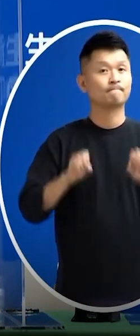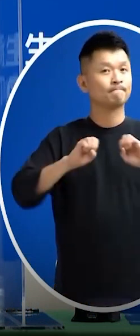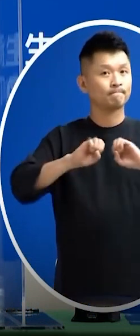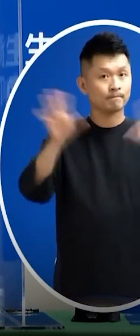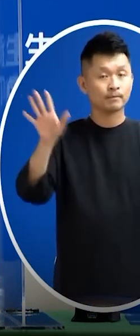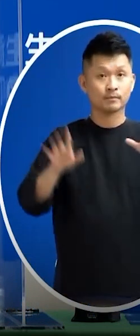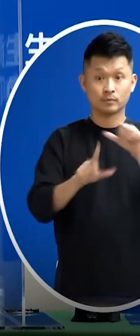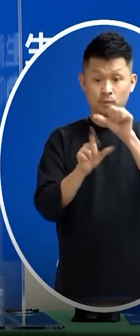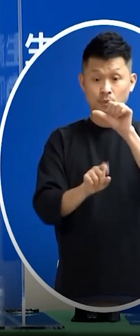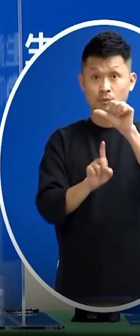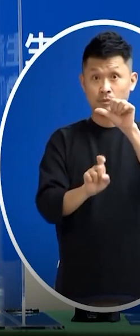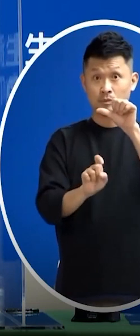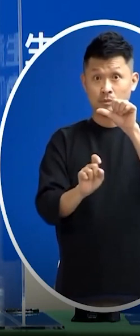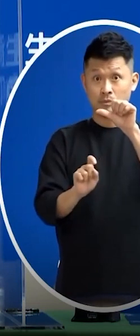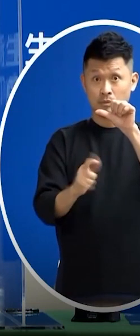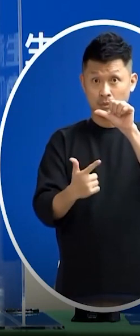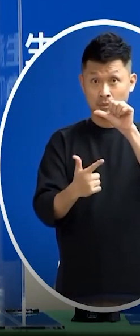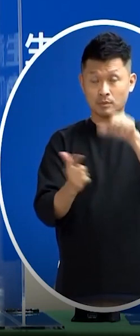概